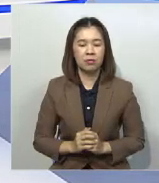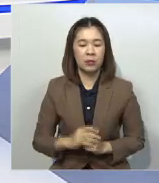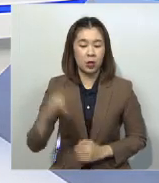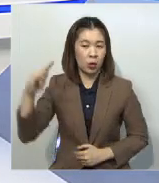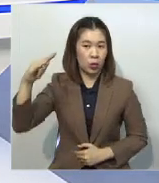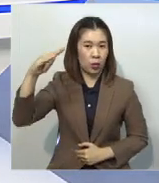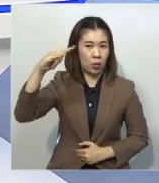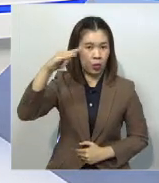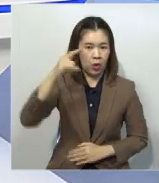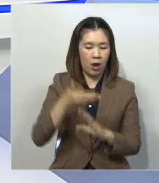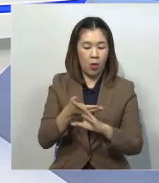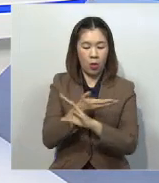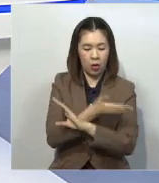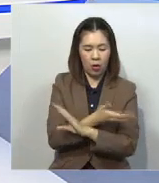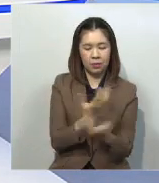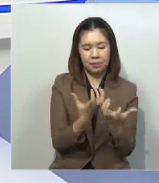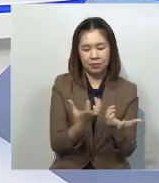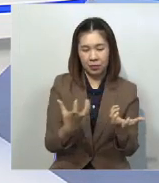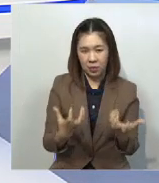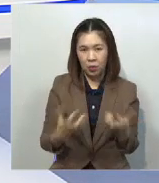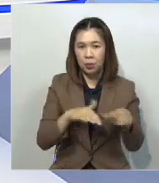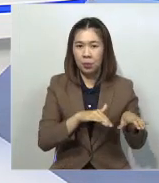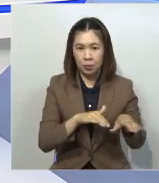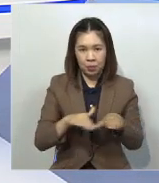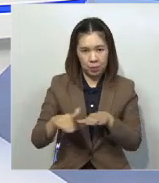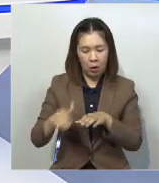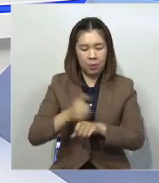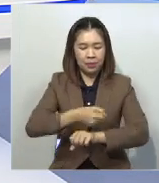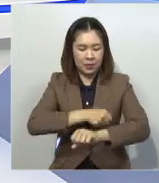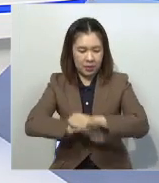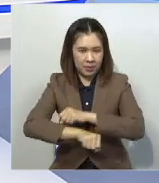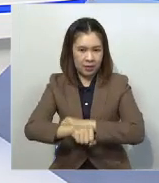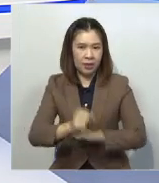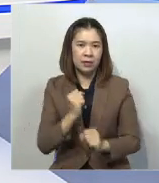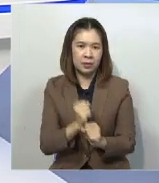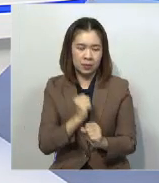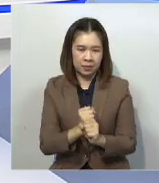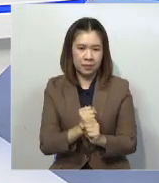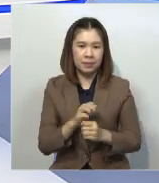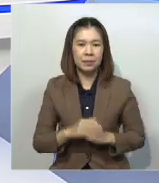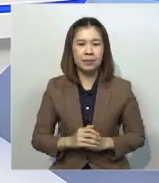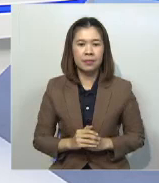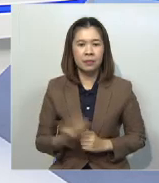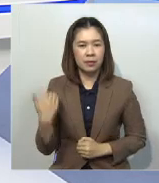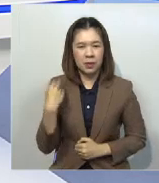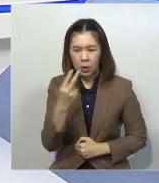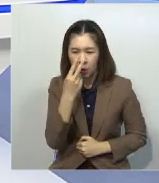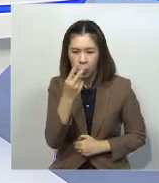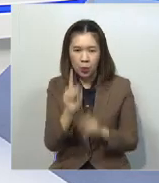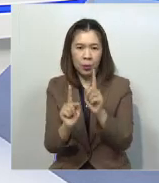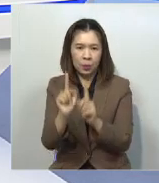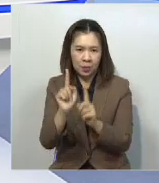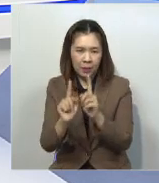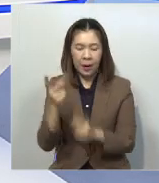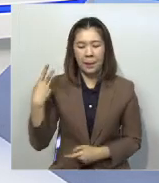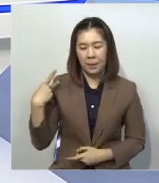บินมีการจัดเตรียมความพร้อมจัดเตรียมพื้นที่ต่างๆเพื่อที่จะเตรียมปฏิบัติการครั้งนี้กันอย่างเต็มที่มีการคำนวณความเหมาะสมและผล